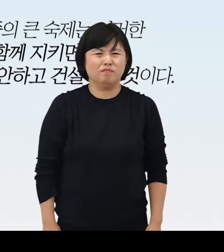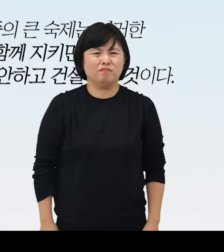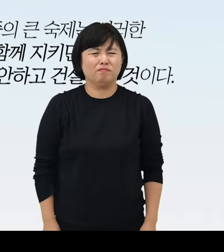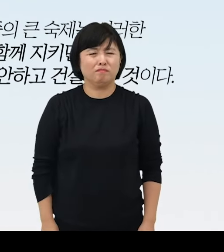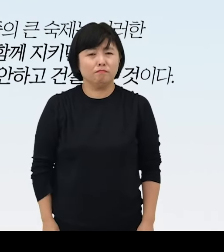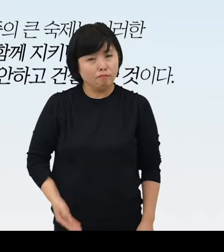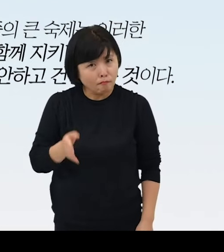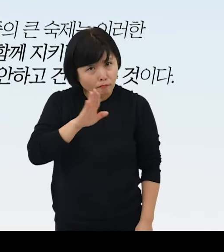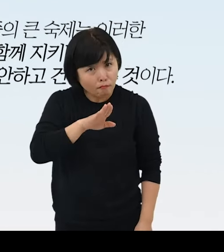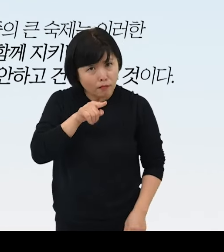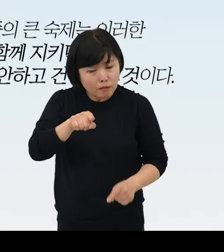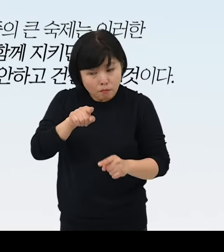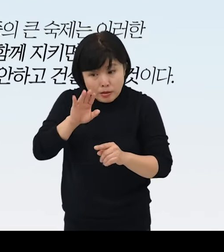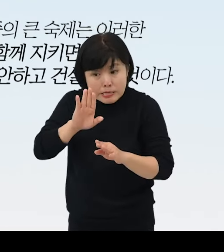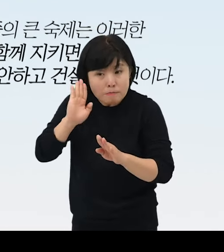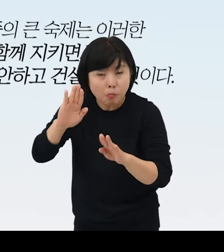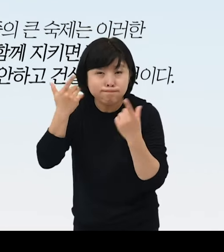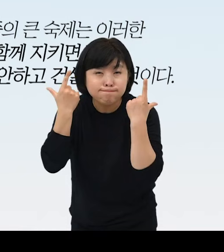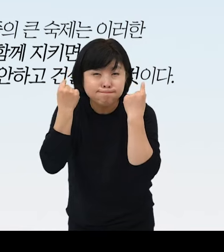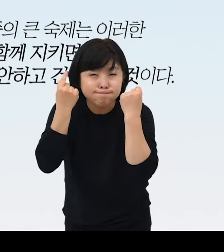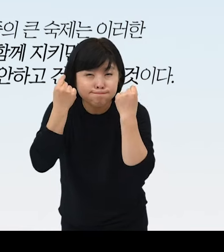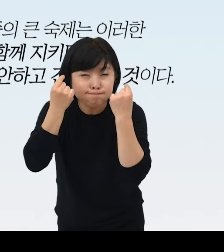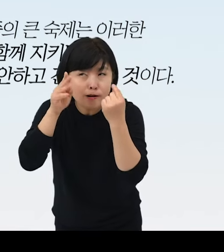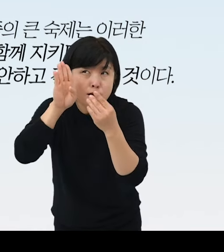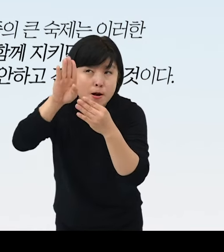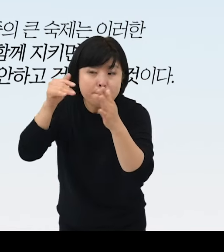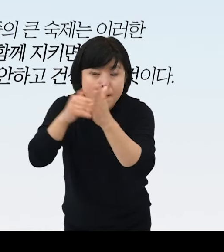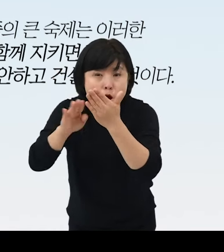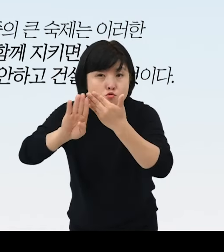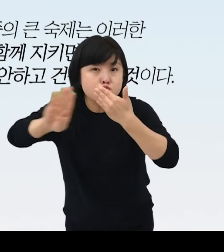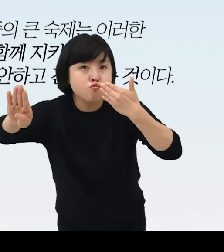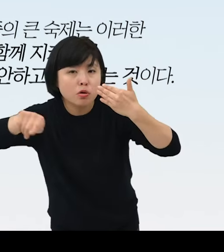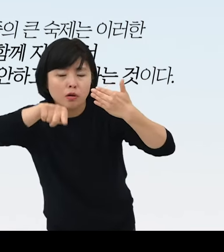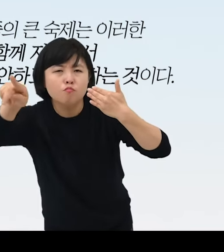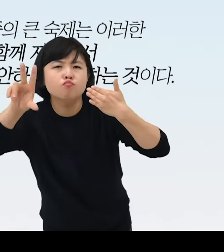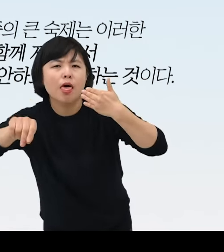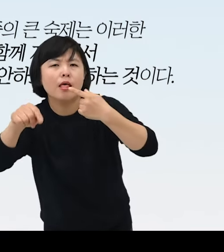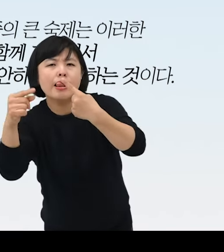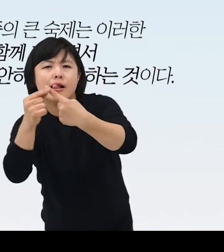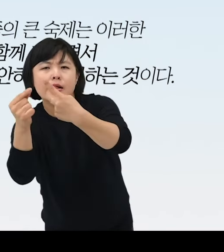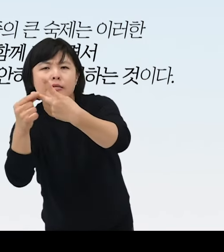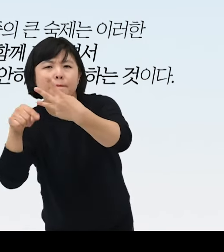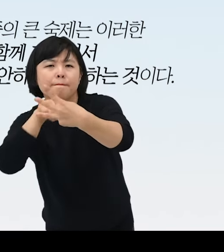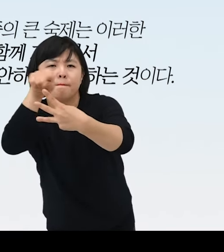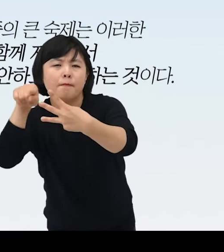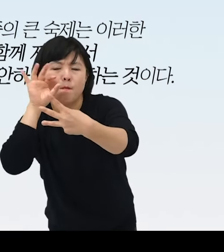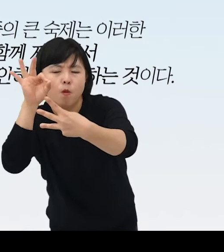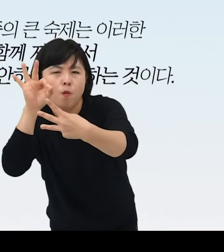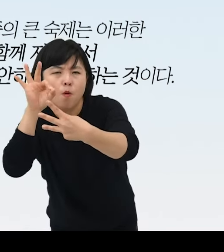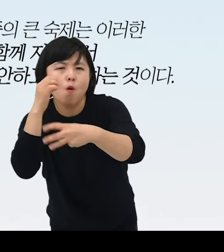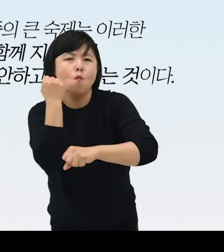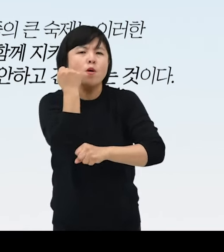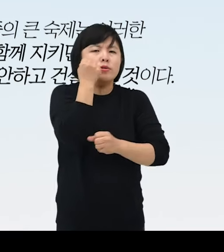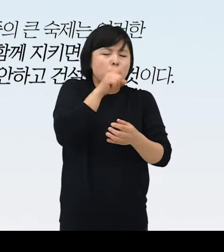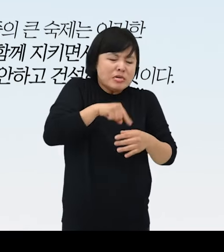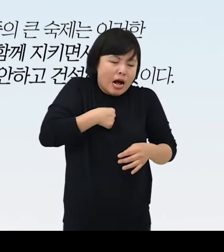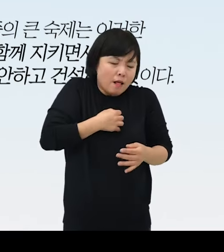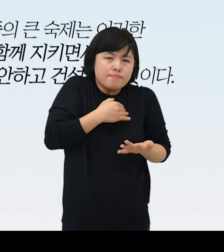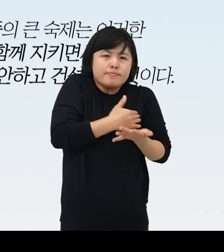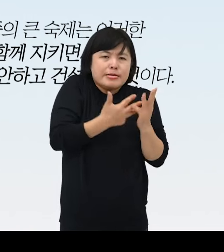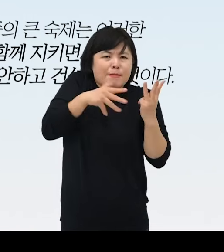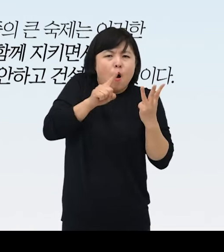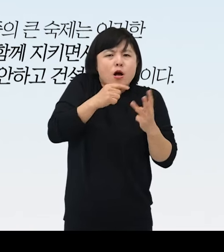말이다. 그래서 포스트 모더니즘의 큰 숙제는 이러한 세 가지 가치를 함께 지키면서